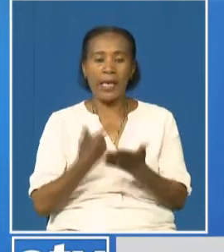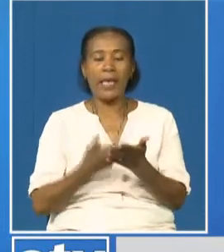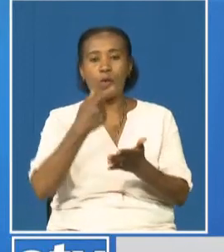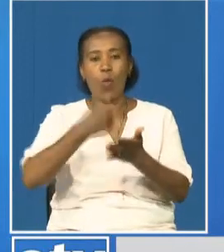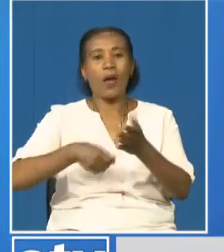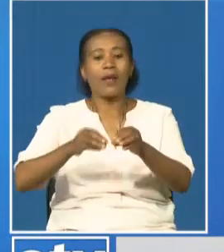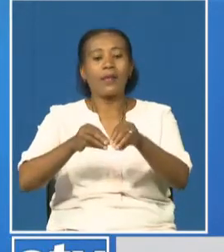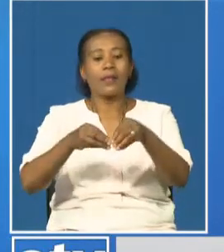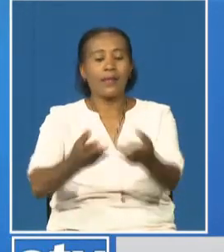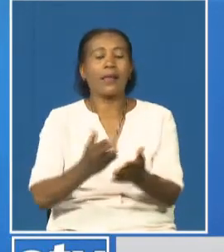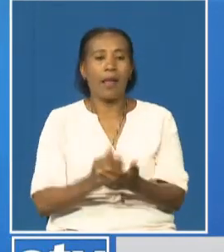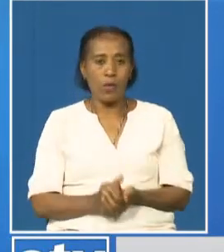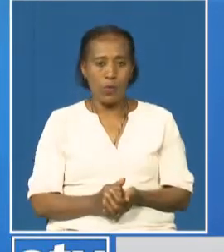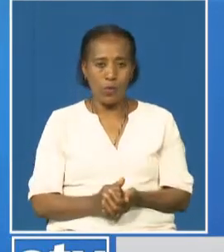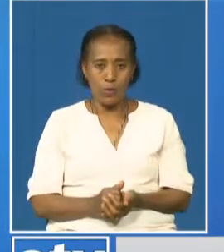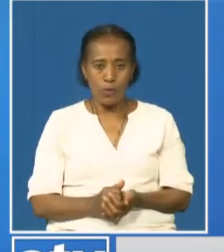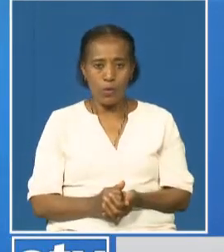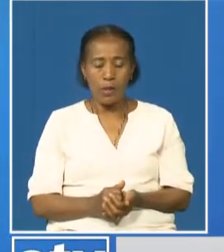ይሰጣሉ።